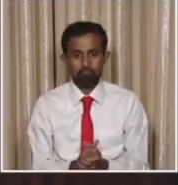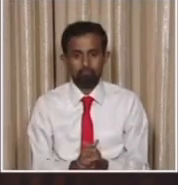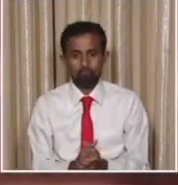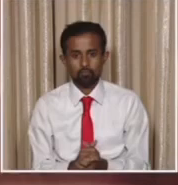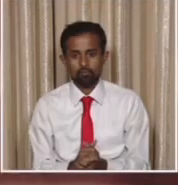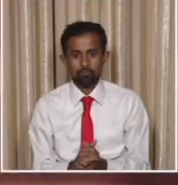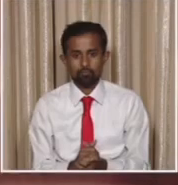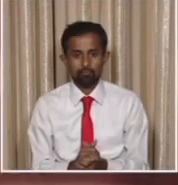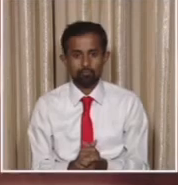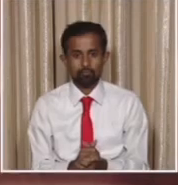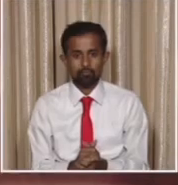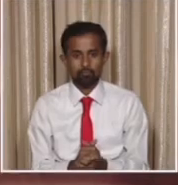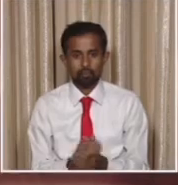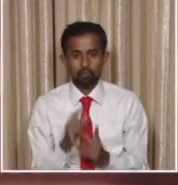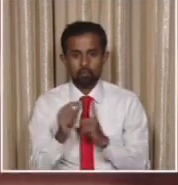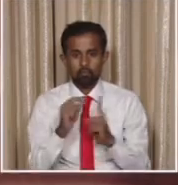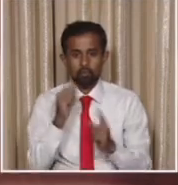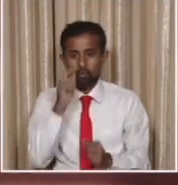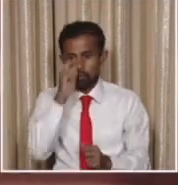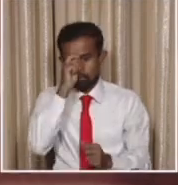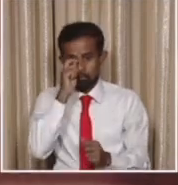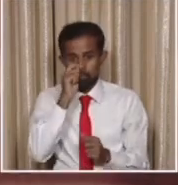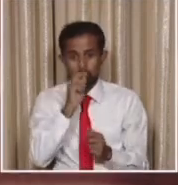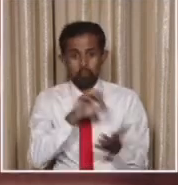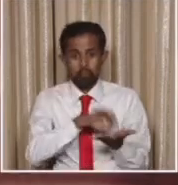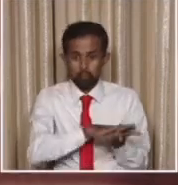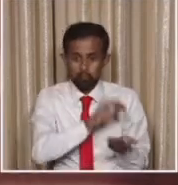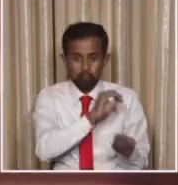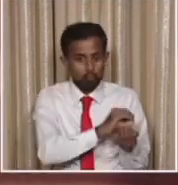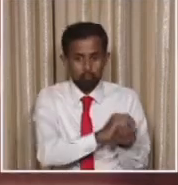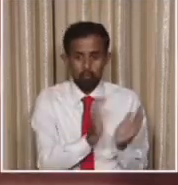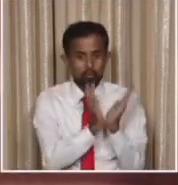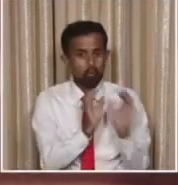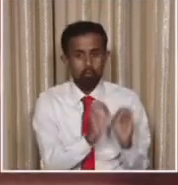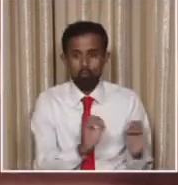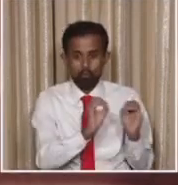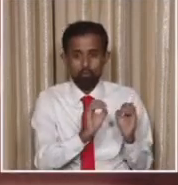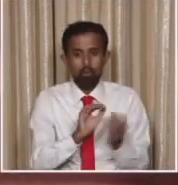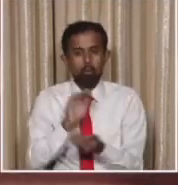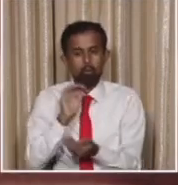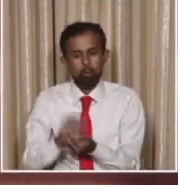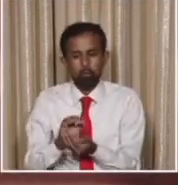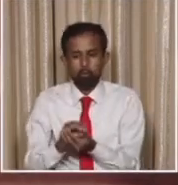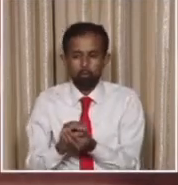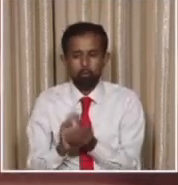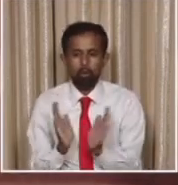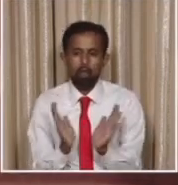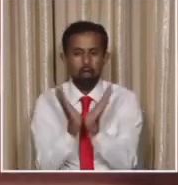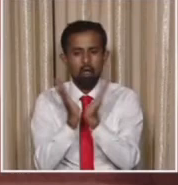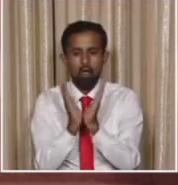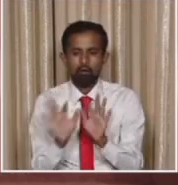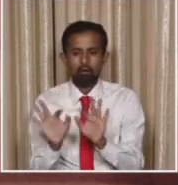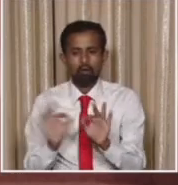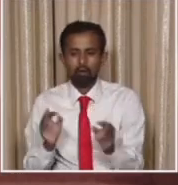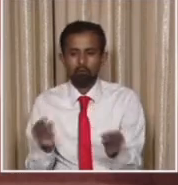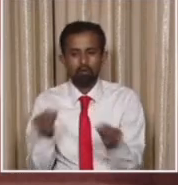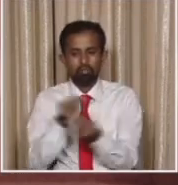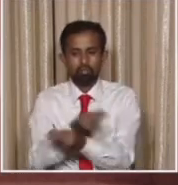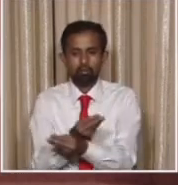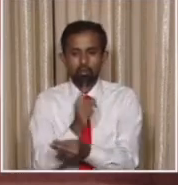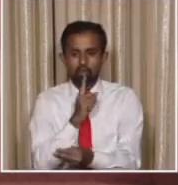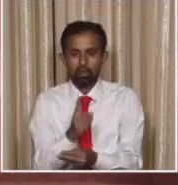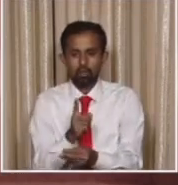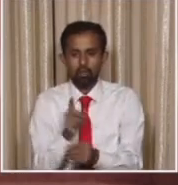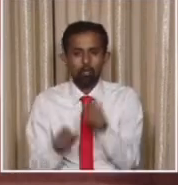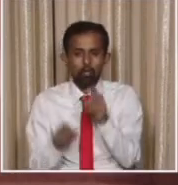මේ මේ මේ මන්ත්‍රීතුමා සංරක්ෂිත වනාන්තරවල කොහොමද වෙන්නේ? රක්ෂිත වනාන්තරවල ඔය කල්පනා කරන කිවිසුමක් කියන්නේ